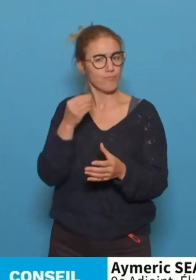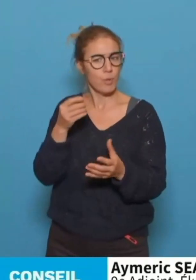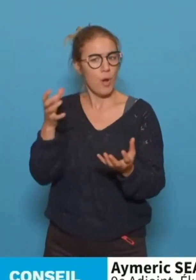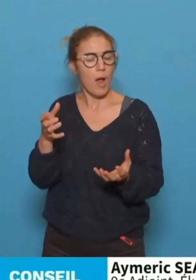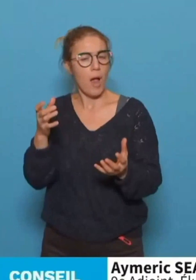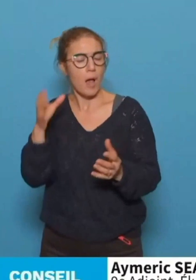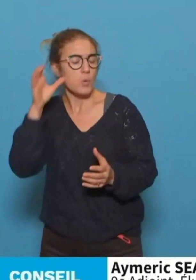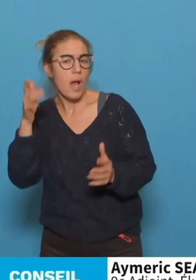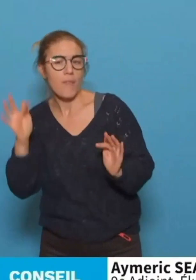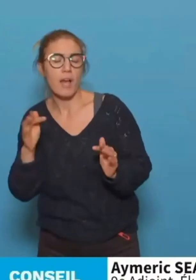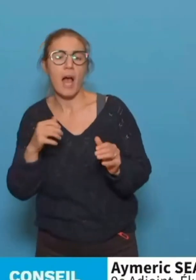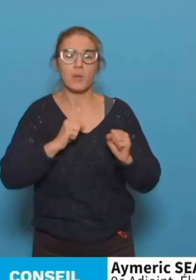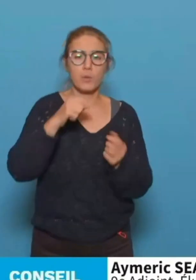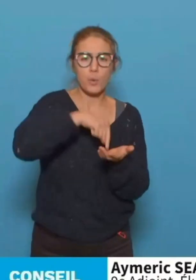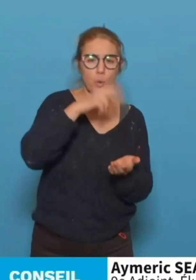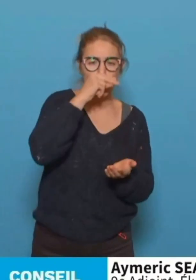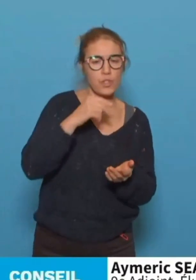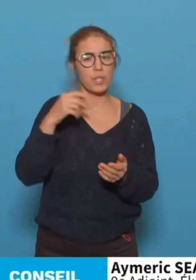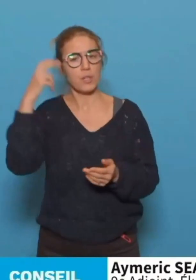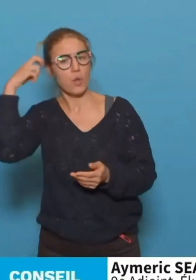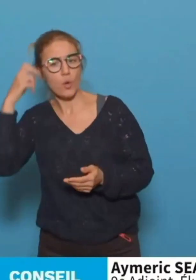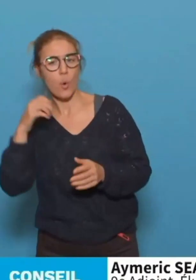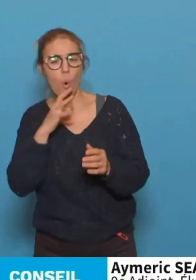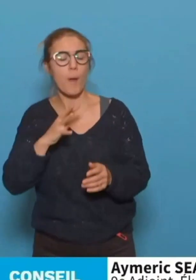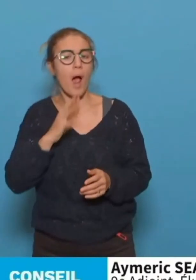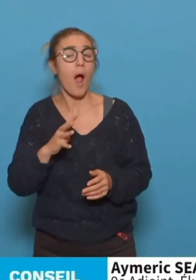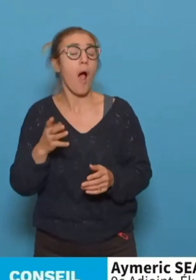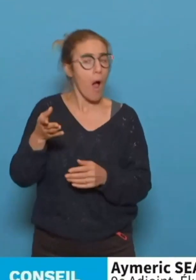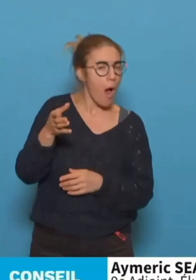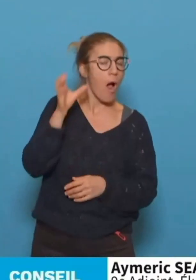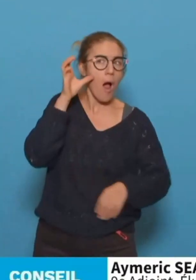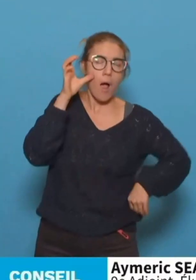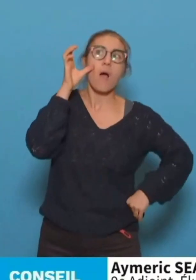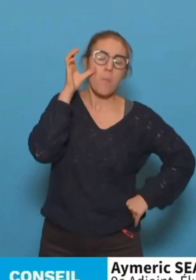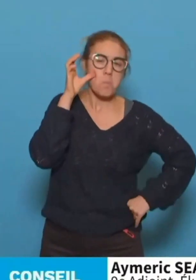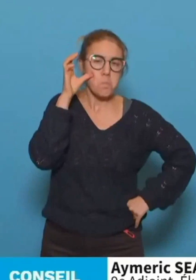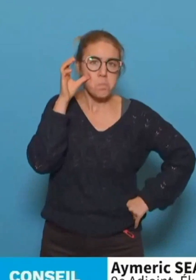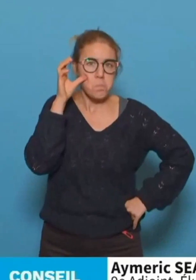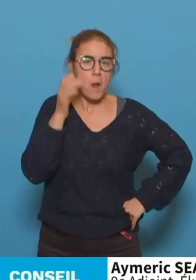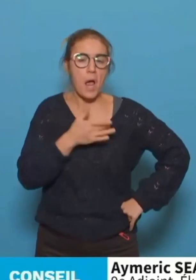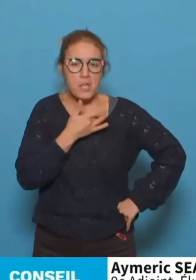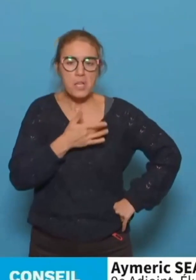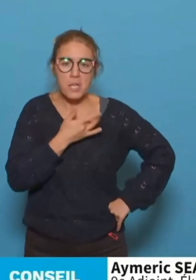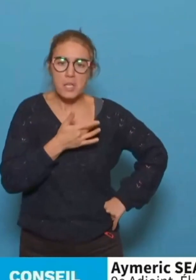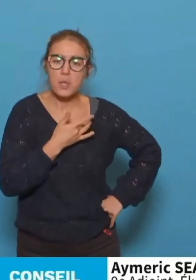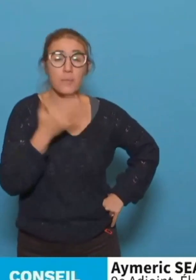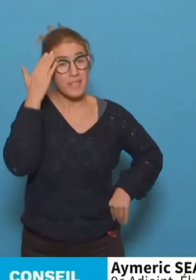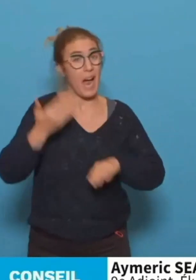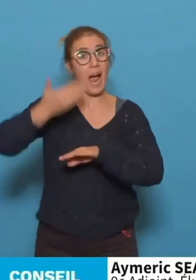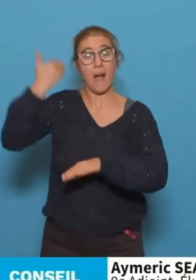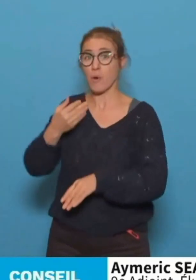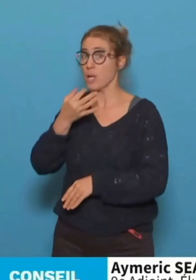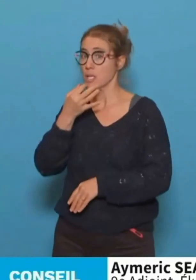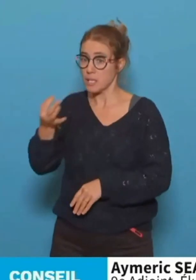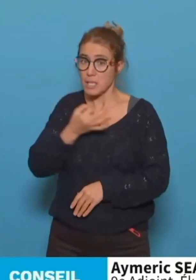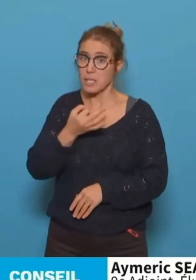Nantes Opéra. C'est très intéressant, c'est très instructif. Si vous nous aviez dit ça plus tôt, on se serait peut-être